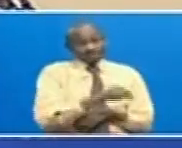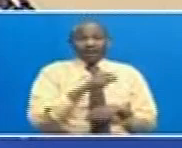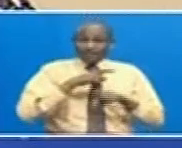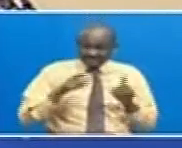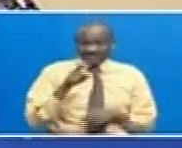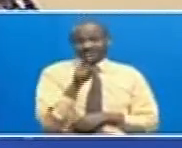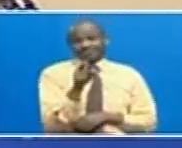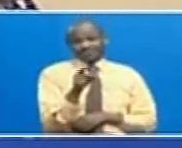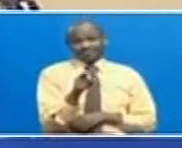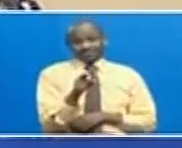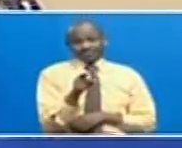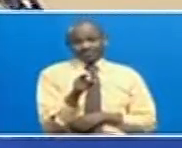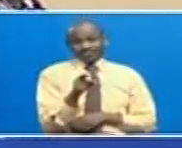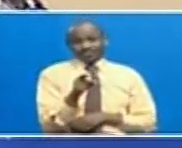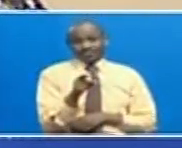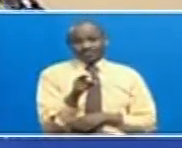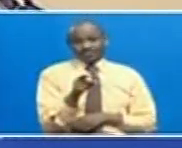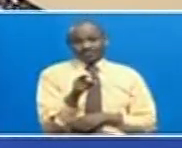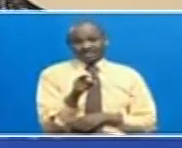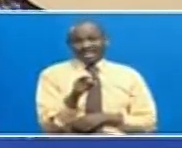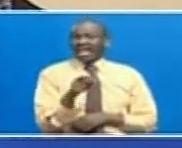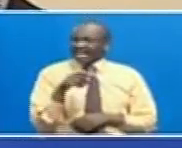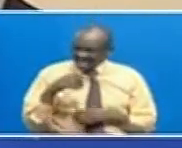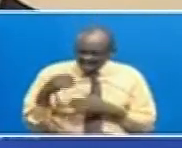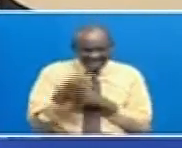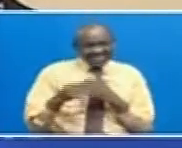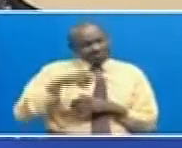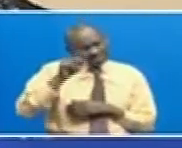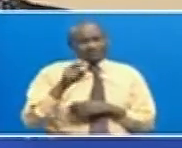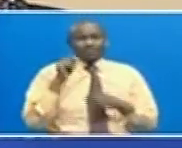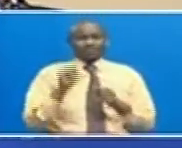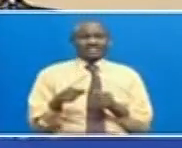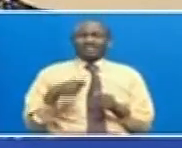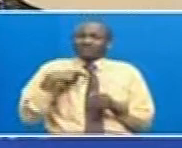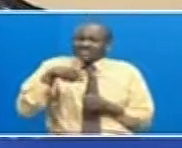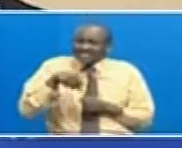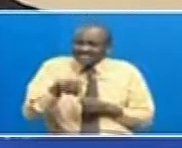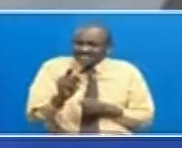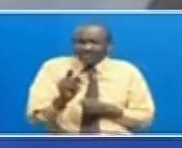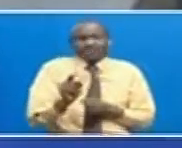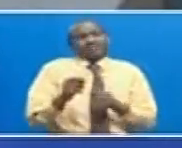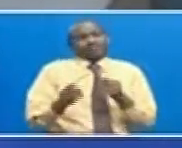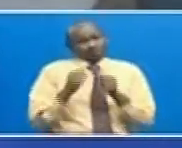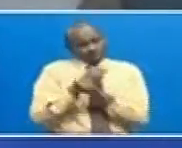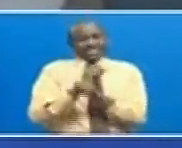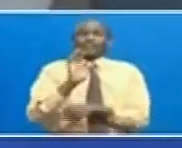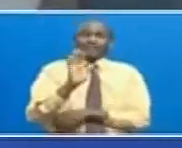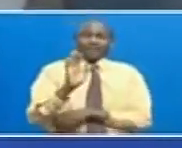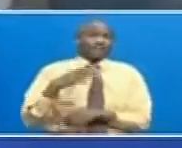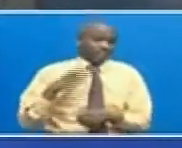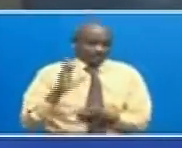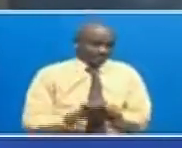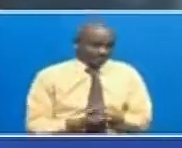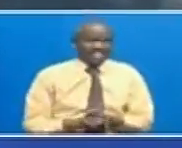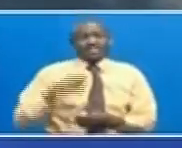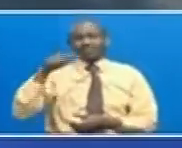Ugandan farmers and their children. No nation ever developed by abandoning its products.